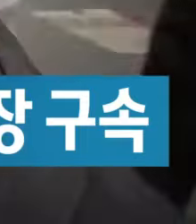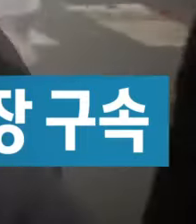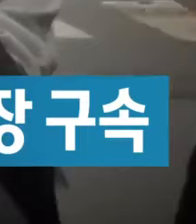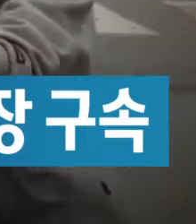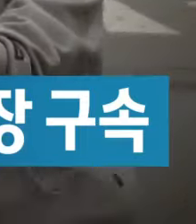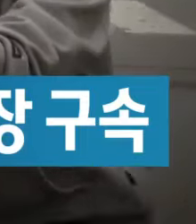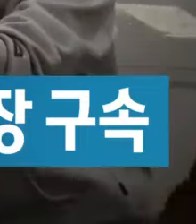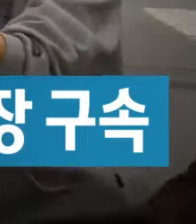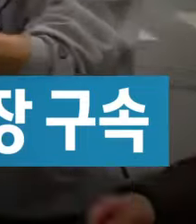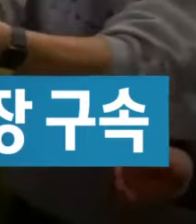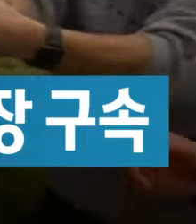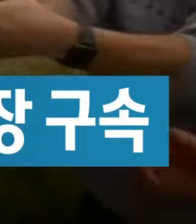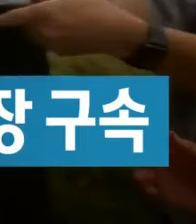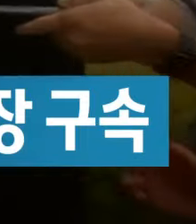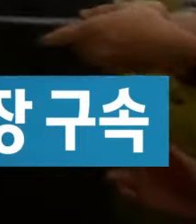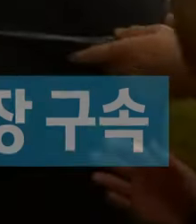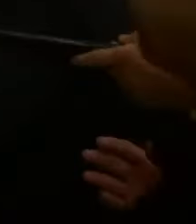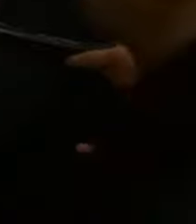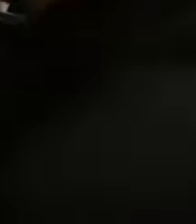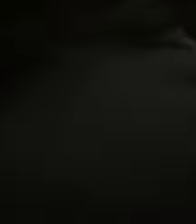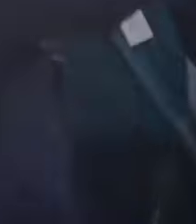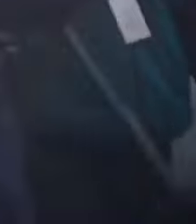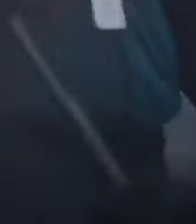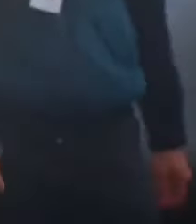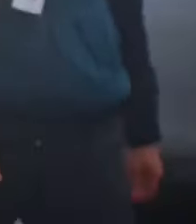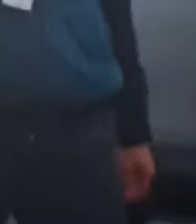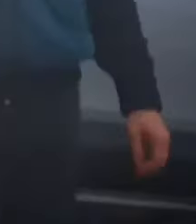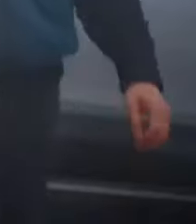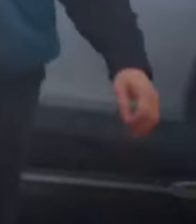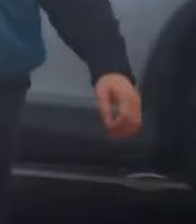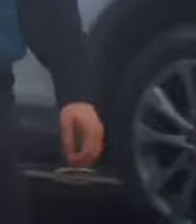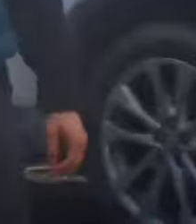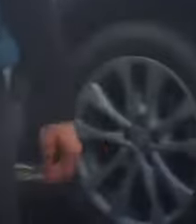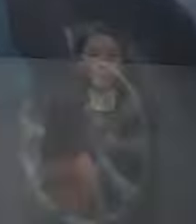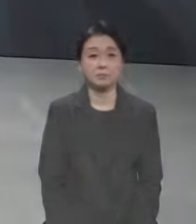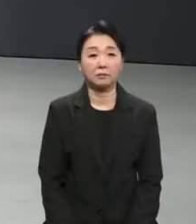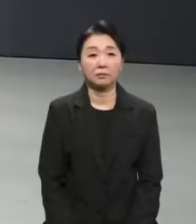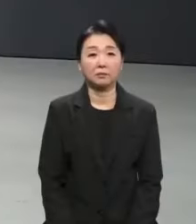골프장을 팔아 해결하겠다는 약속은 지켜지지 않았습니다.